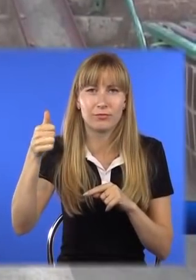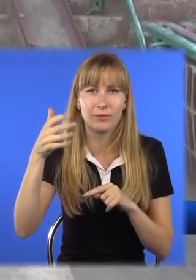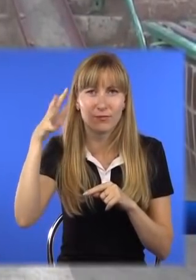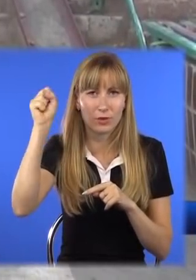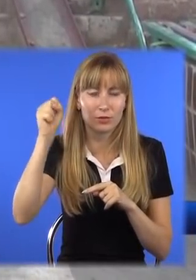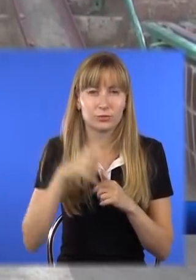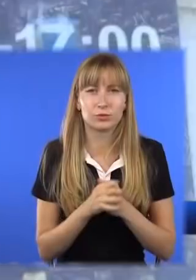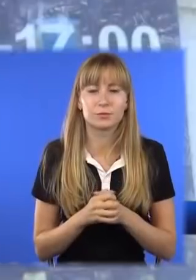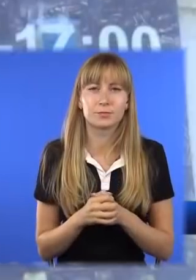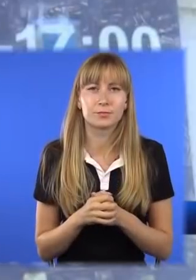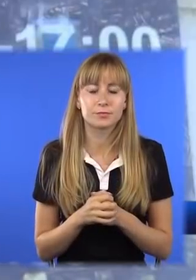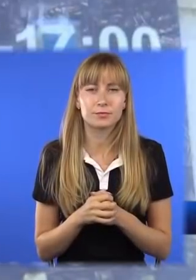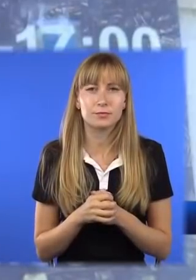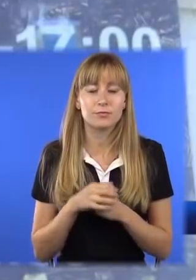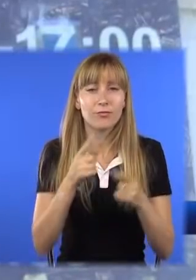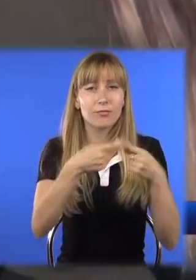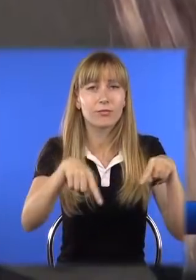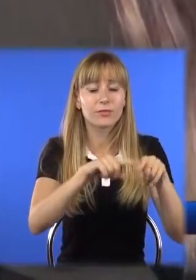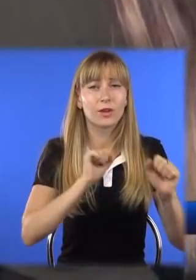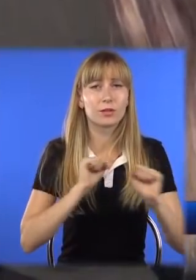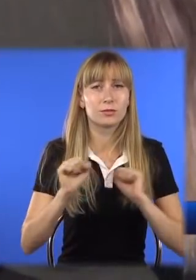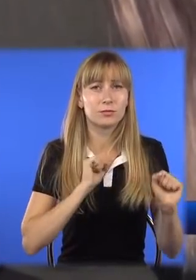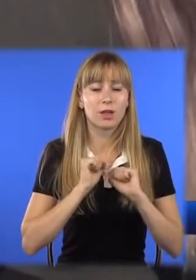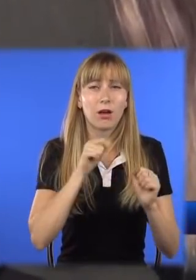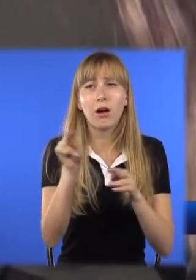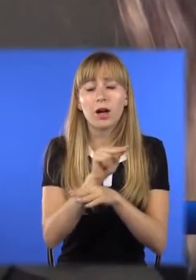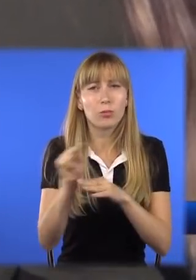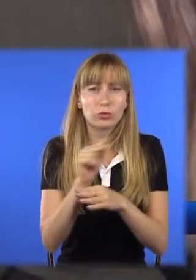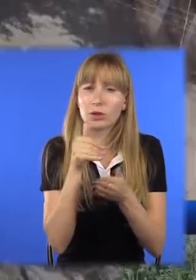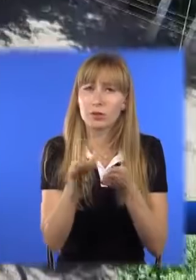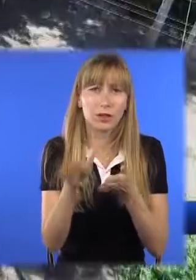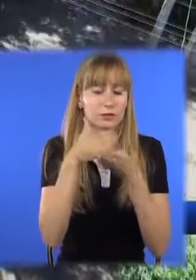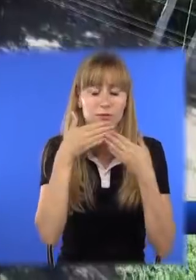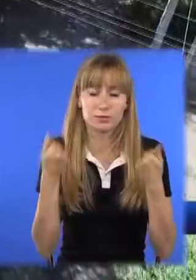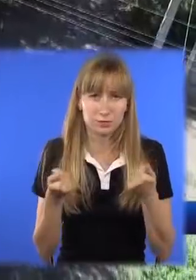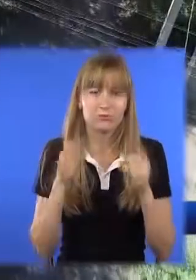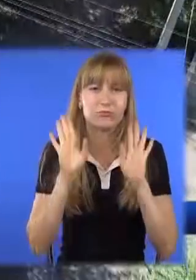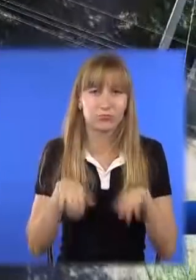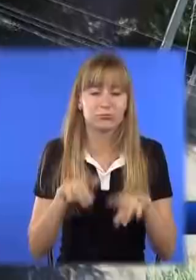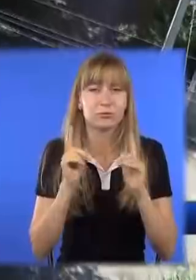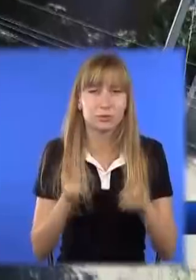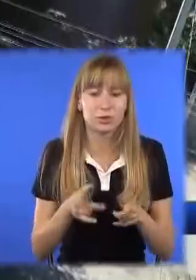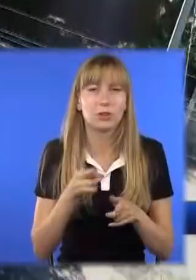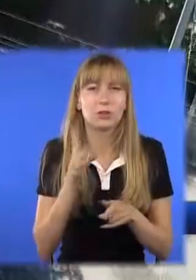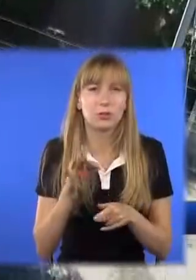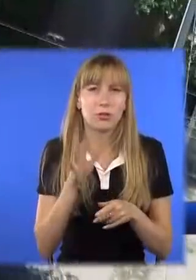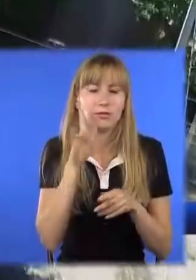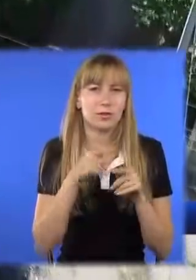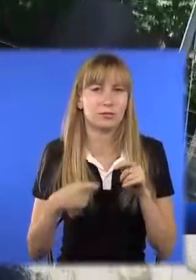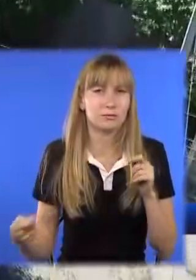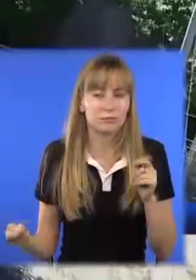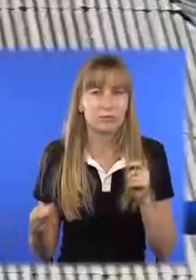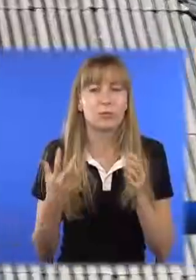Керуюча компанія «Уют» від ремонту не відмовляється. Найбільше скарг отримують від мешканців 33-го будинку. Тому